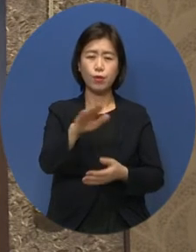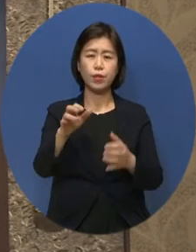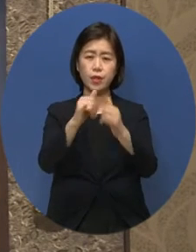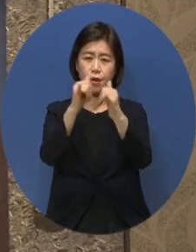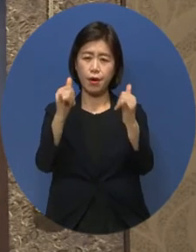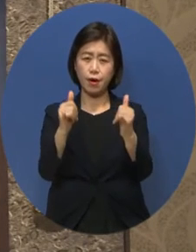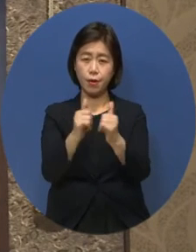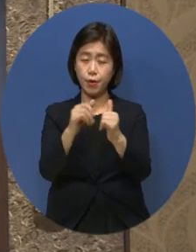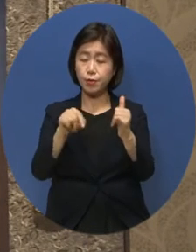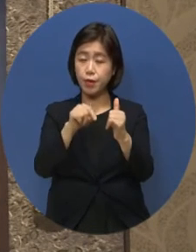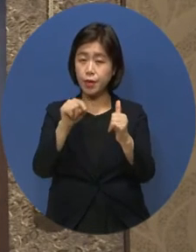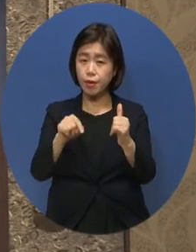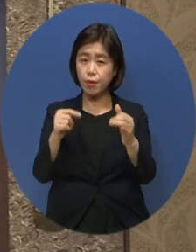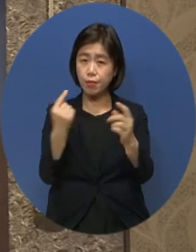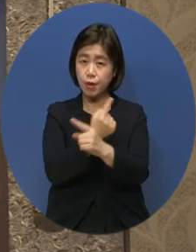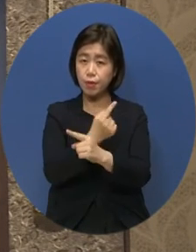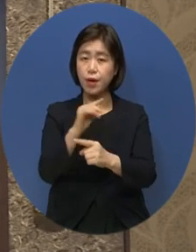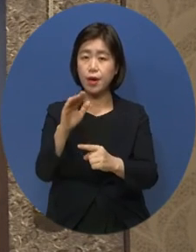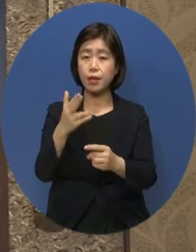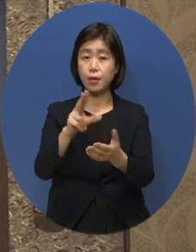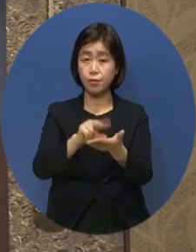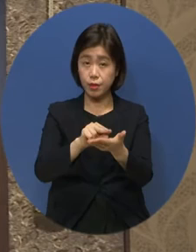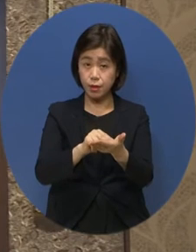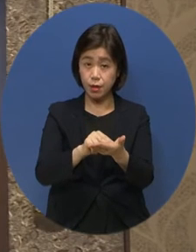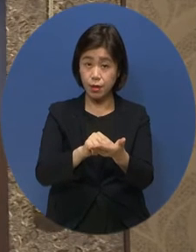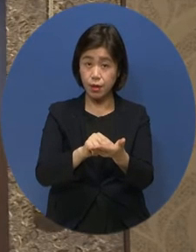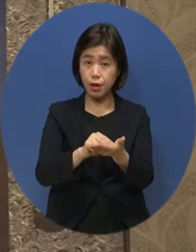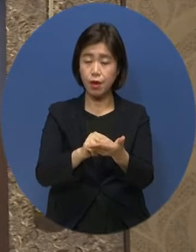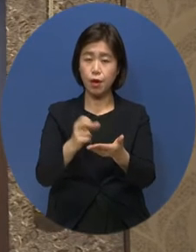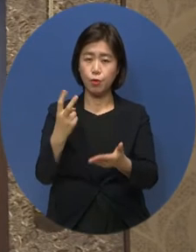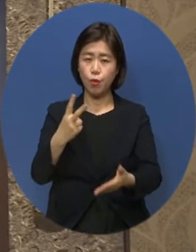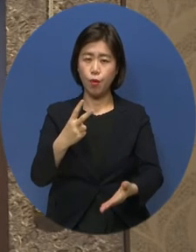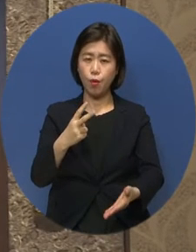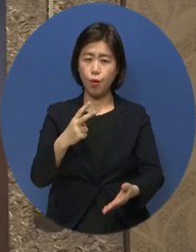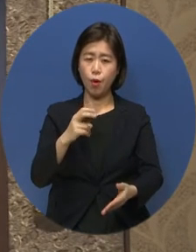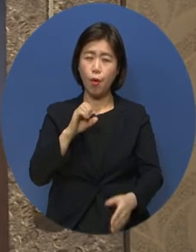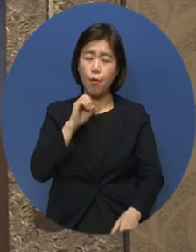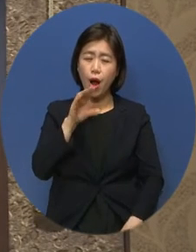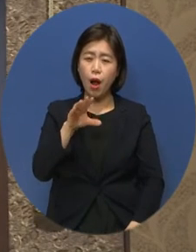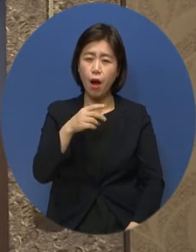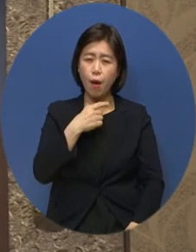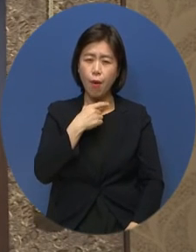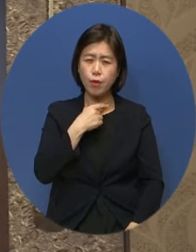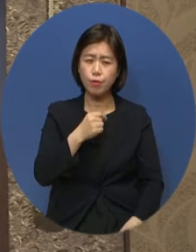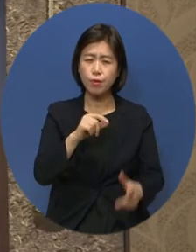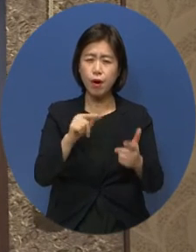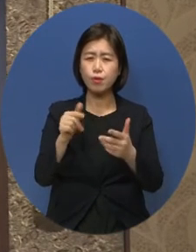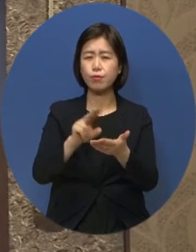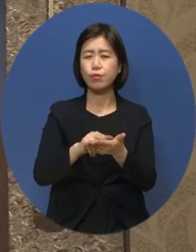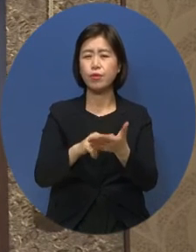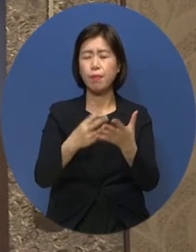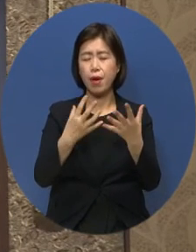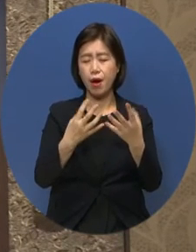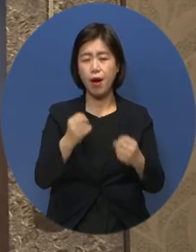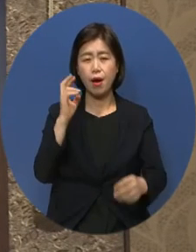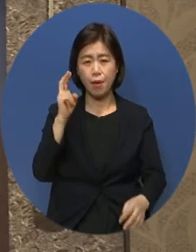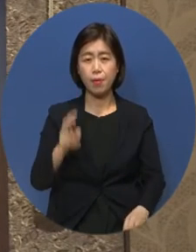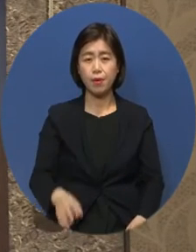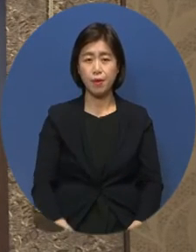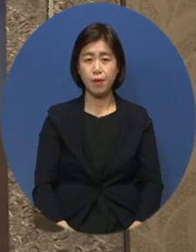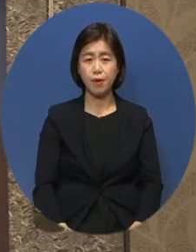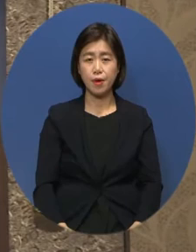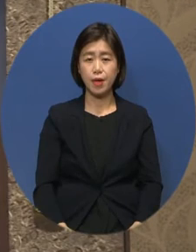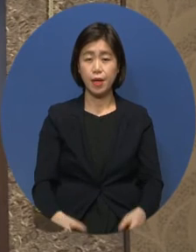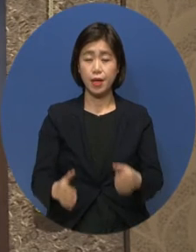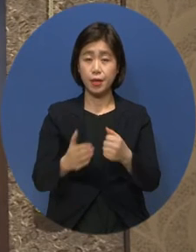될 문제 어 또 이게 화두로 던지고 싶은 문제들이 대단히 많으리라고 생각됩니다 그래서 2분들에게